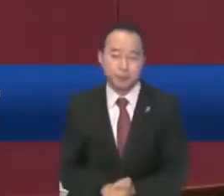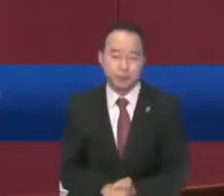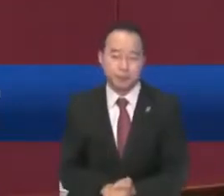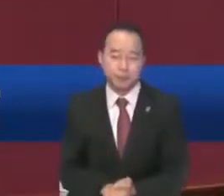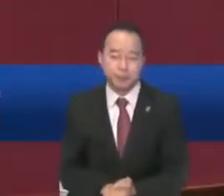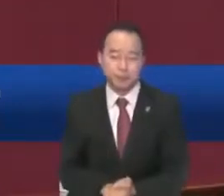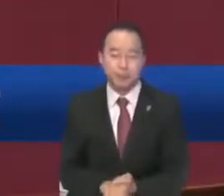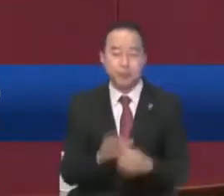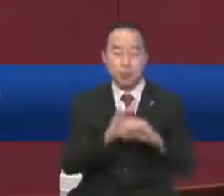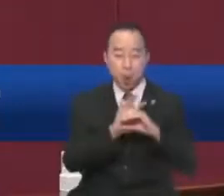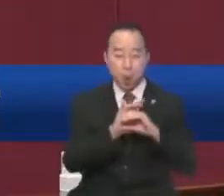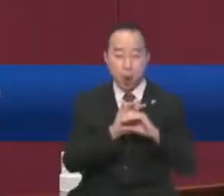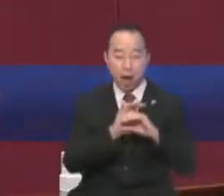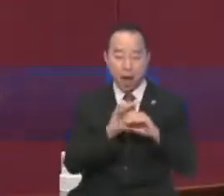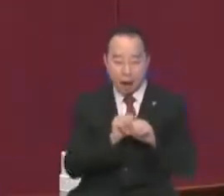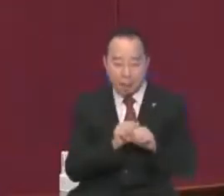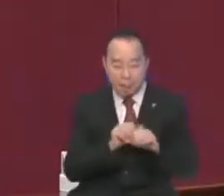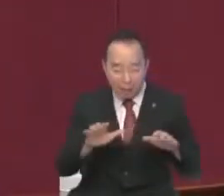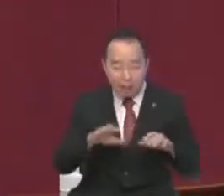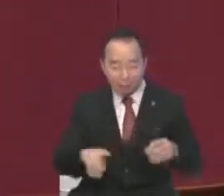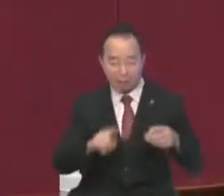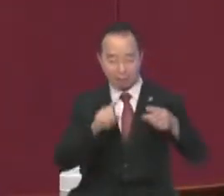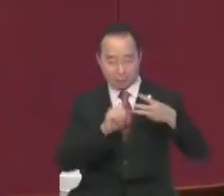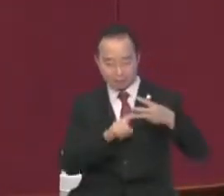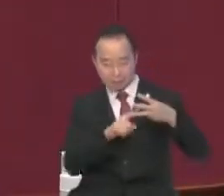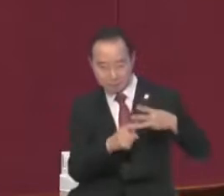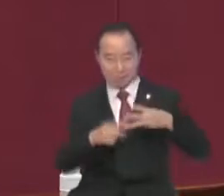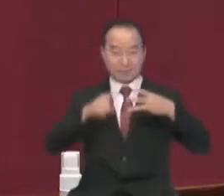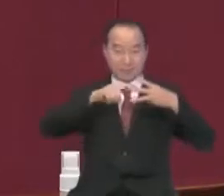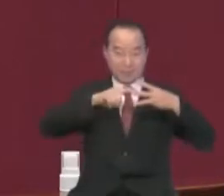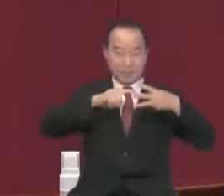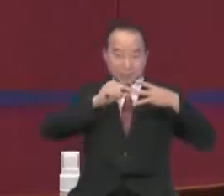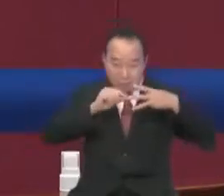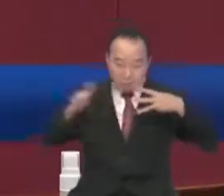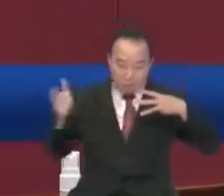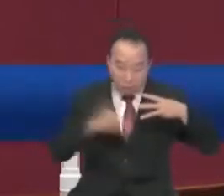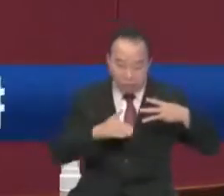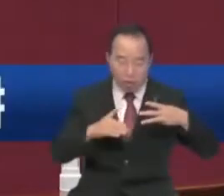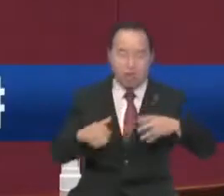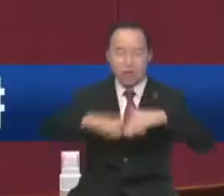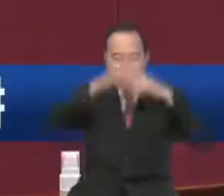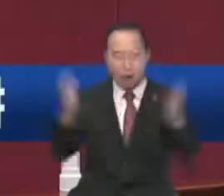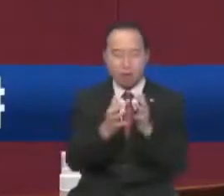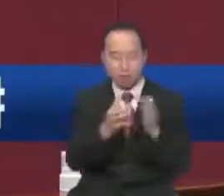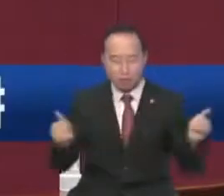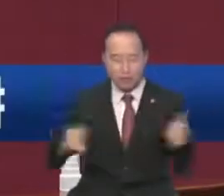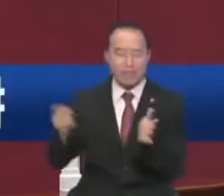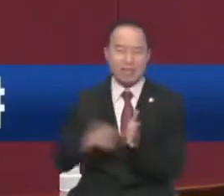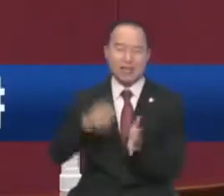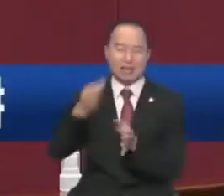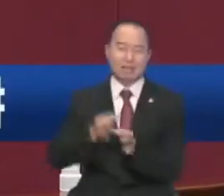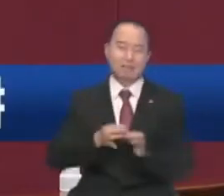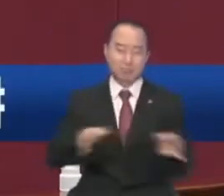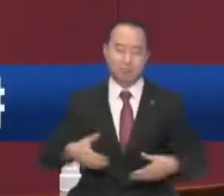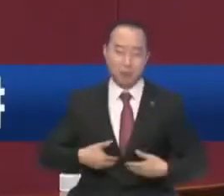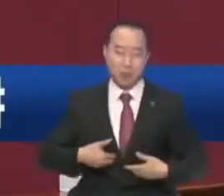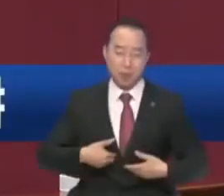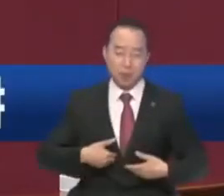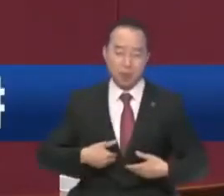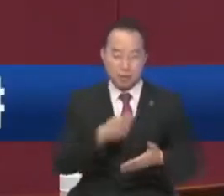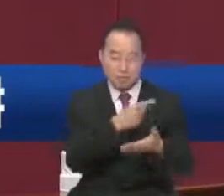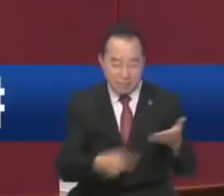코로나 방역 2단계부터는 전 국민 재난기본수당을 지급해야 합니다. 또 피해 자영업자, 소상공인